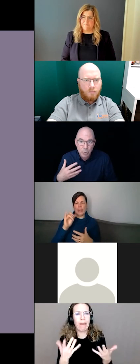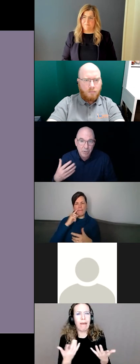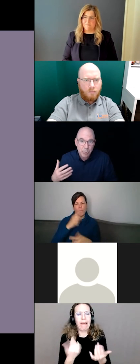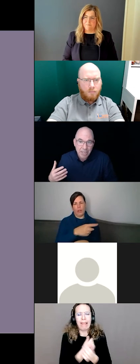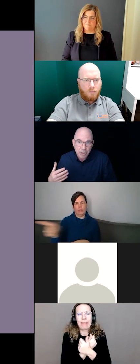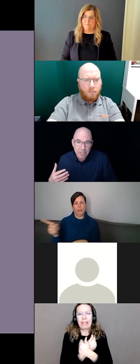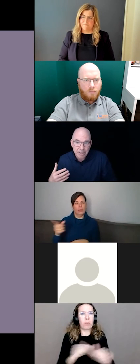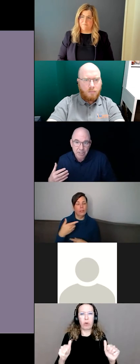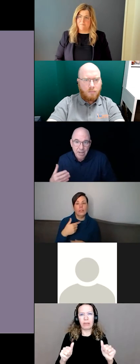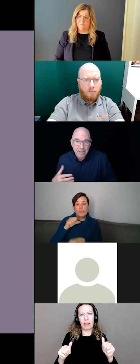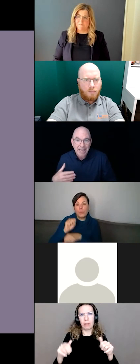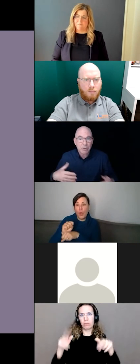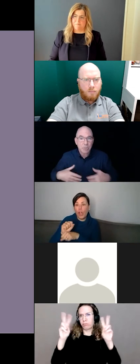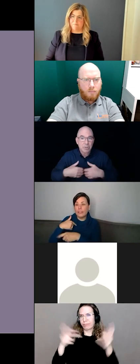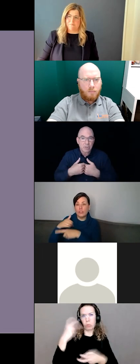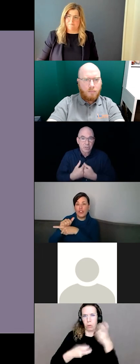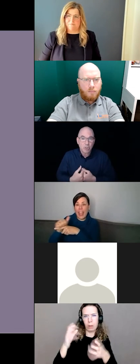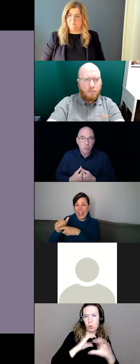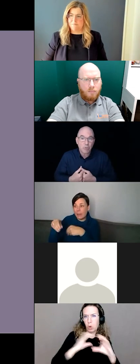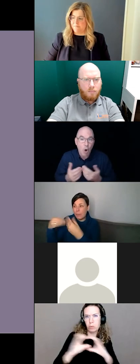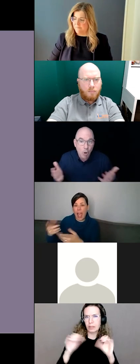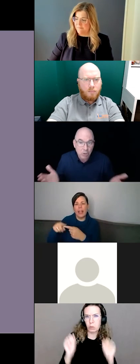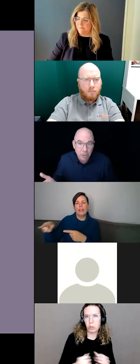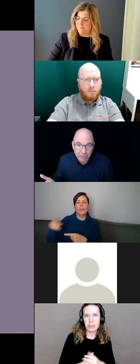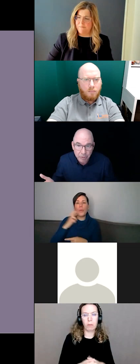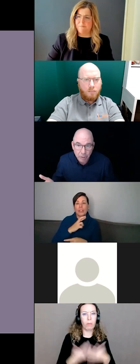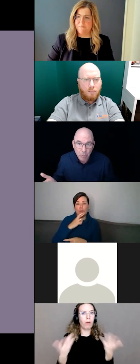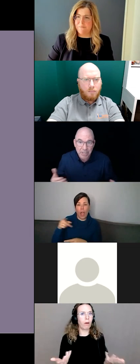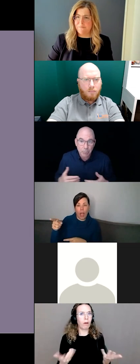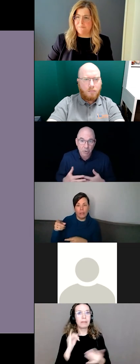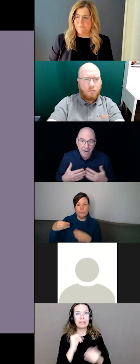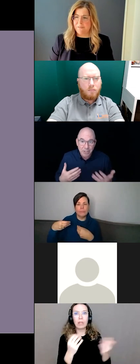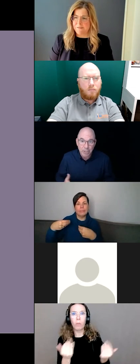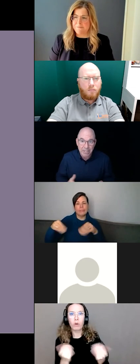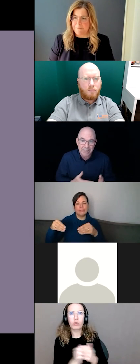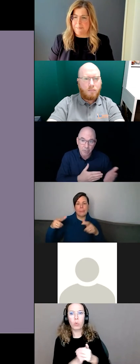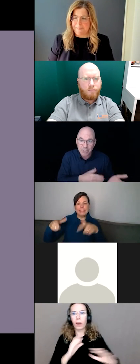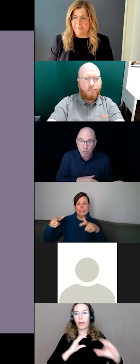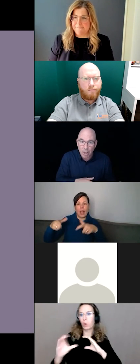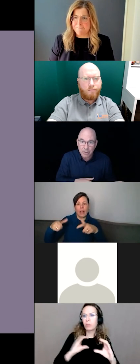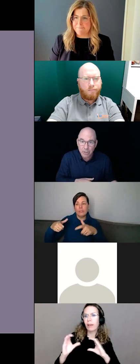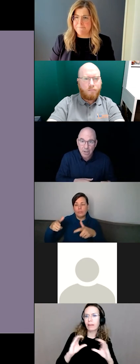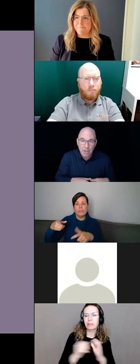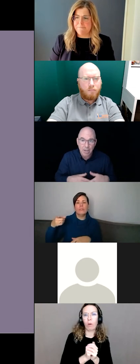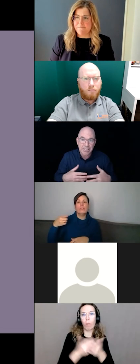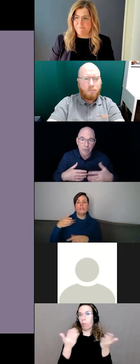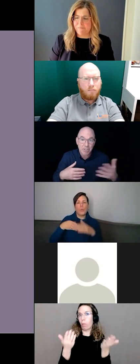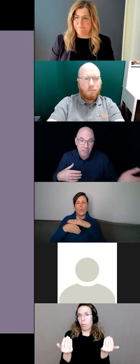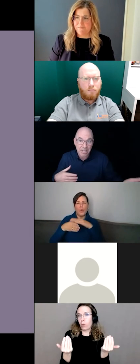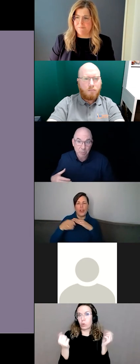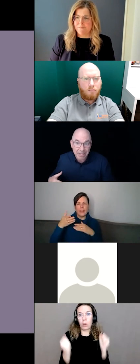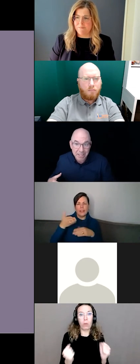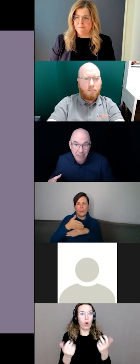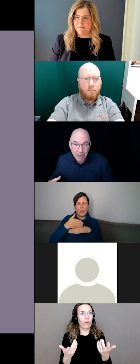de communication. Des gens qui ont des besoins de communication qui peuvent bénéficier tout le